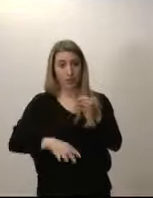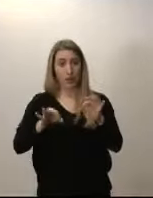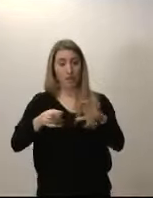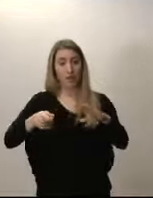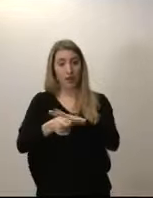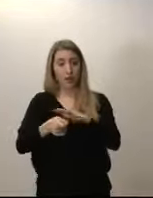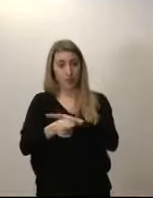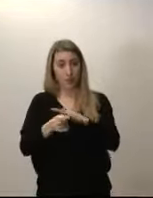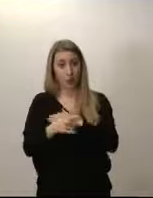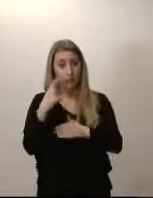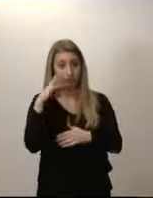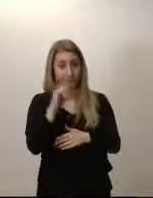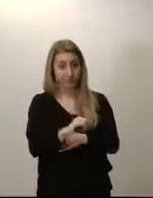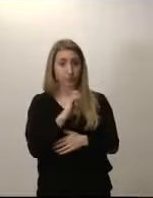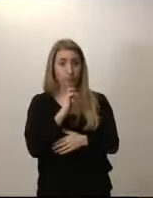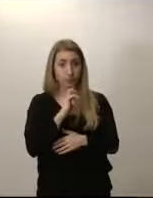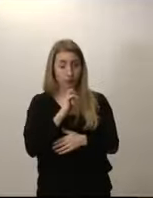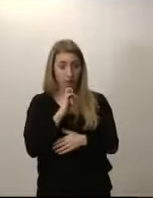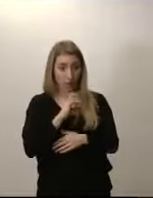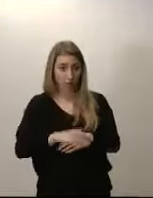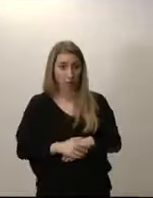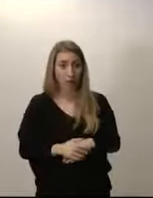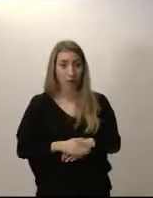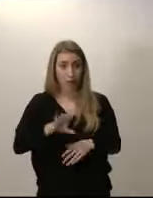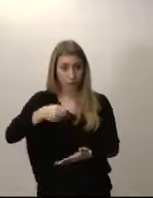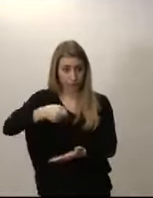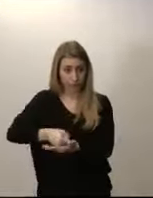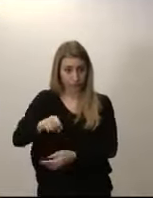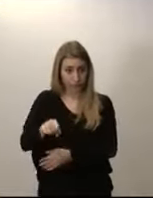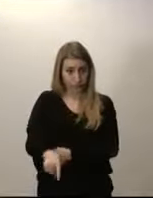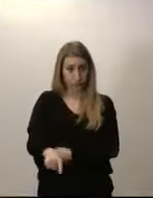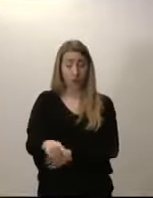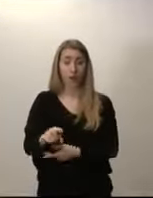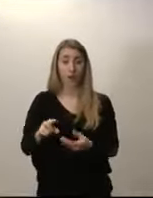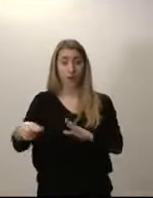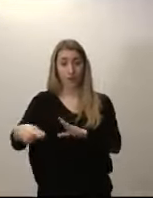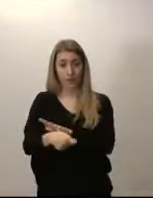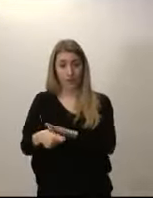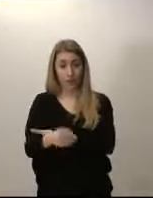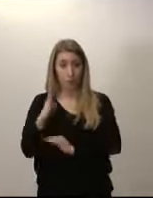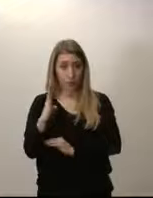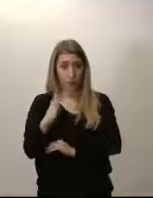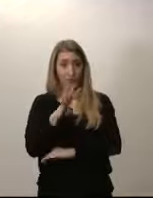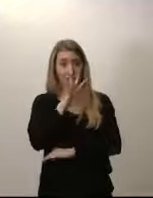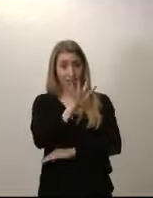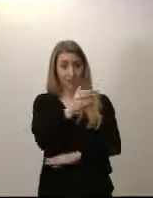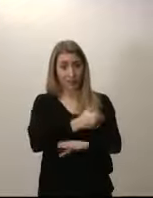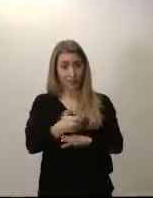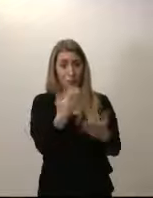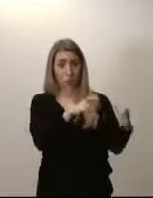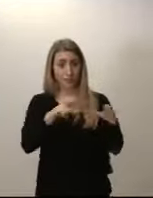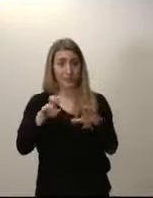mais vous l'avez vu tout à l'heure, qui fait apparaître tout en bas un besoin de financement de 4 841